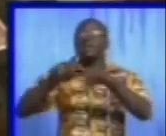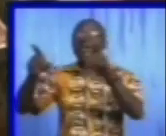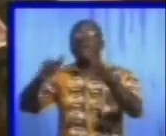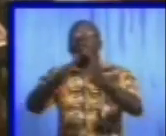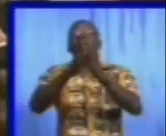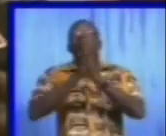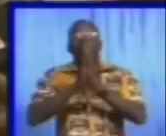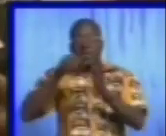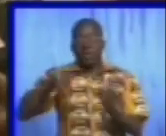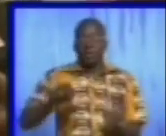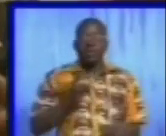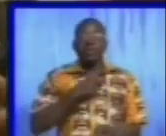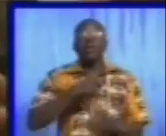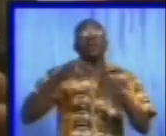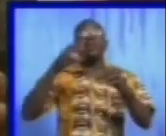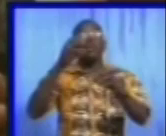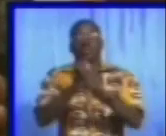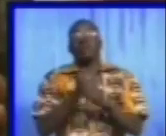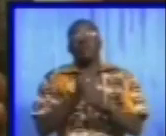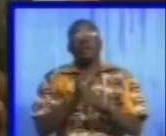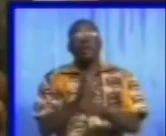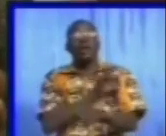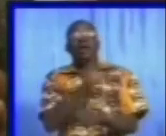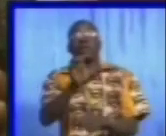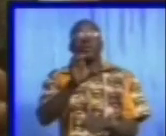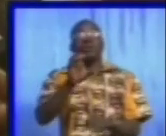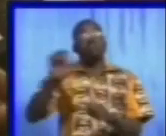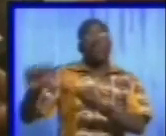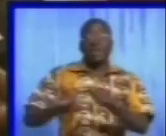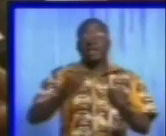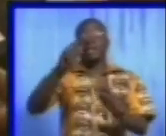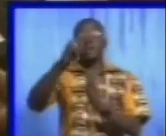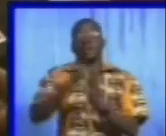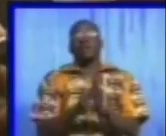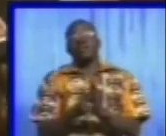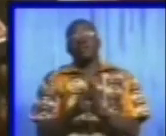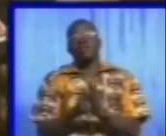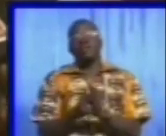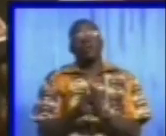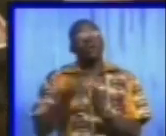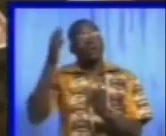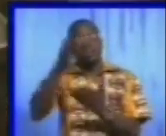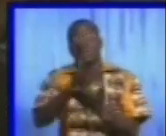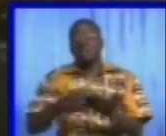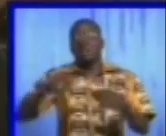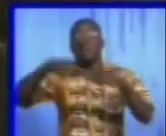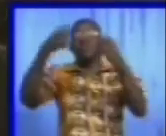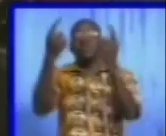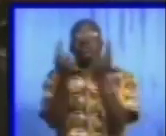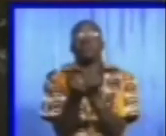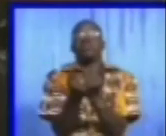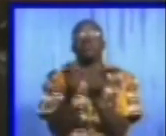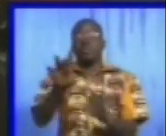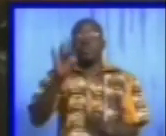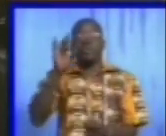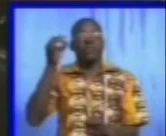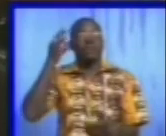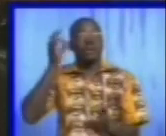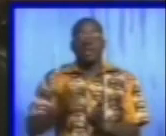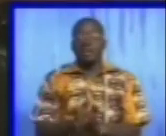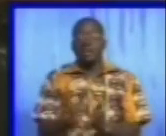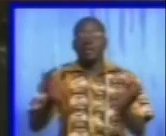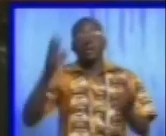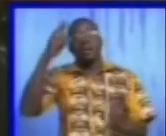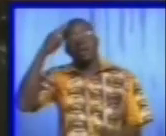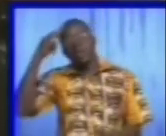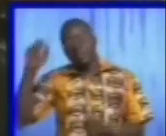que nous avons eues, notamment le renforcement de nos actions à l'endroit de certains groupes cibles. Le secrétaire général rappelle